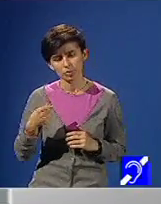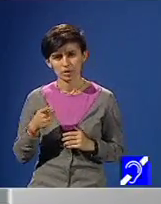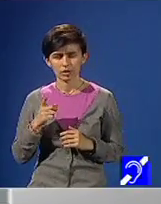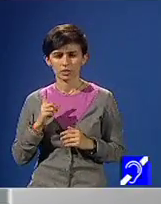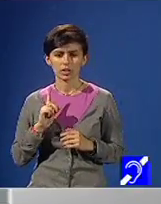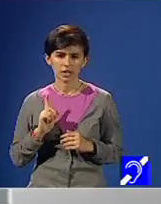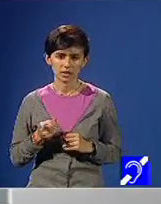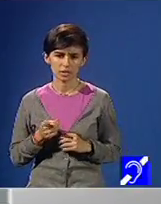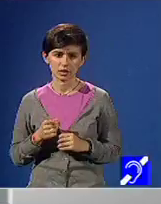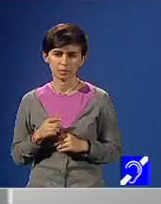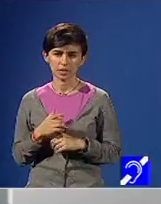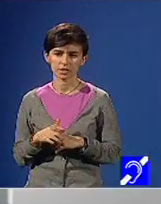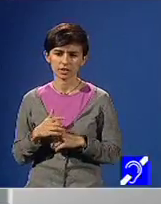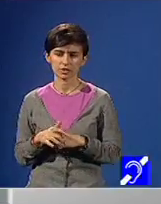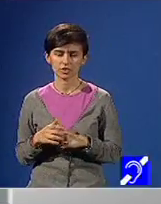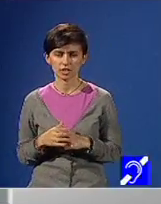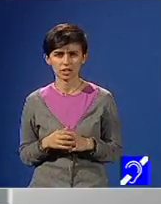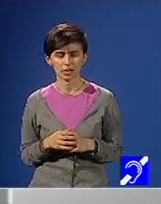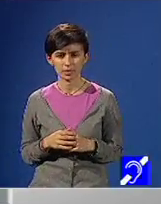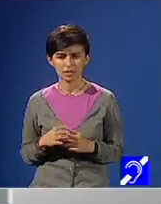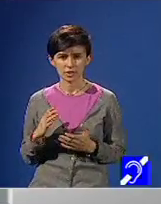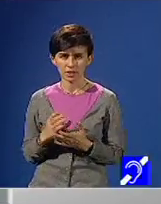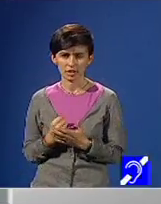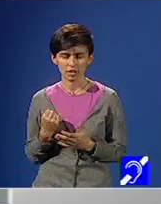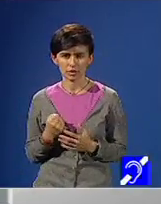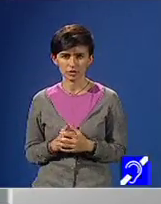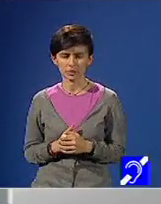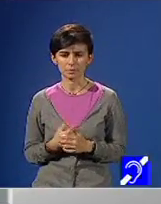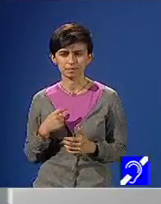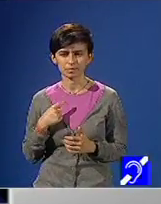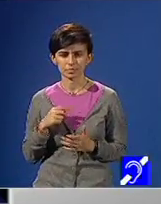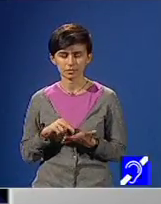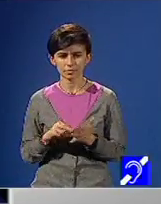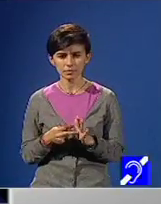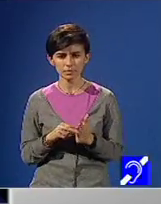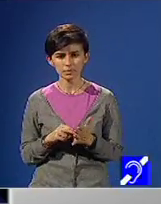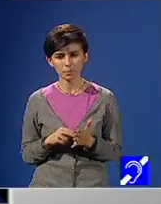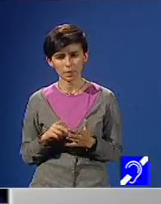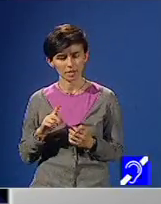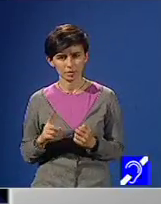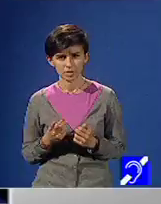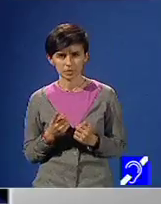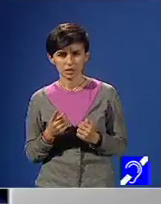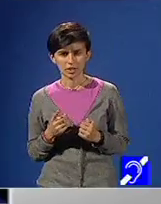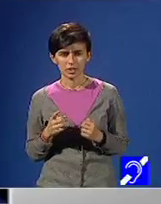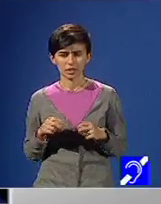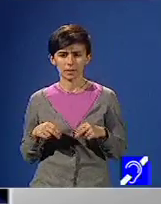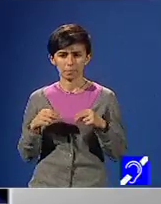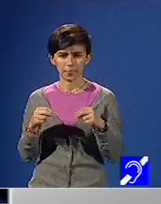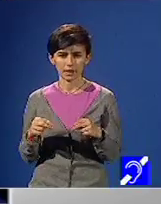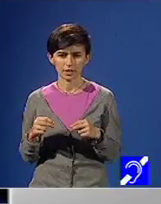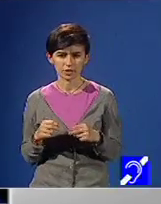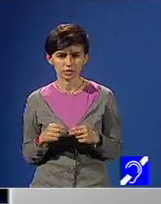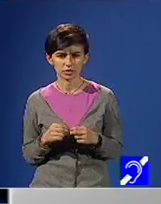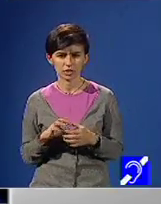e mai bun, cum spunea și colegul meu. Este pregătirea și șansa de a ajunge la o Paralimpiadă